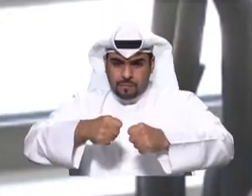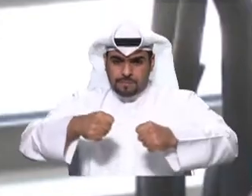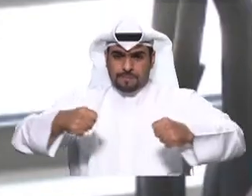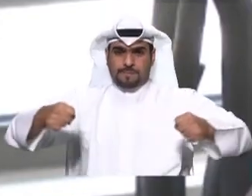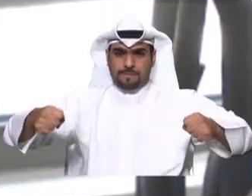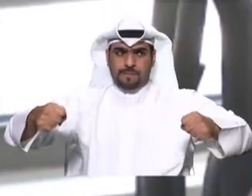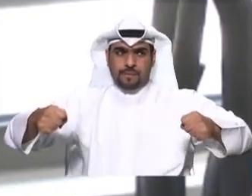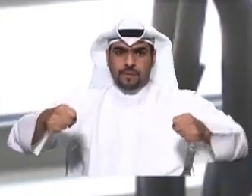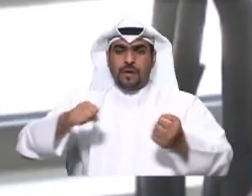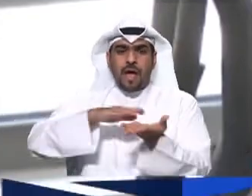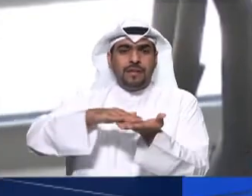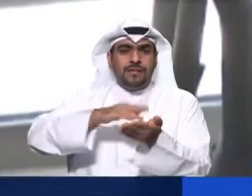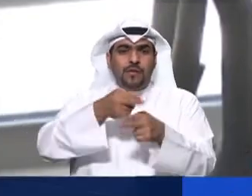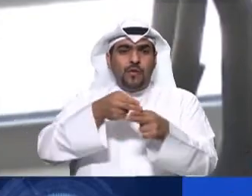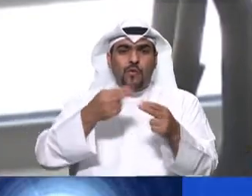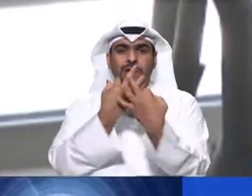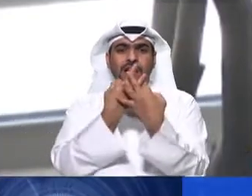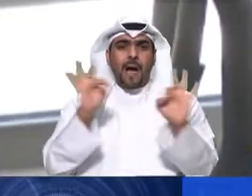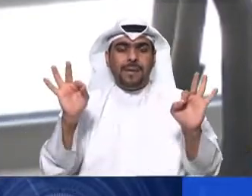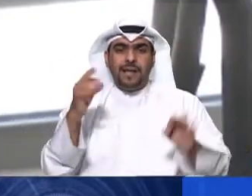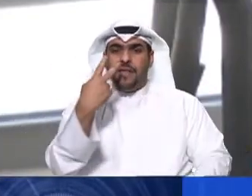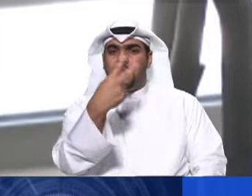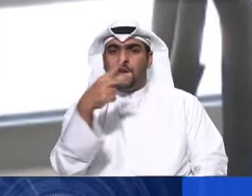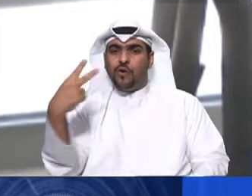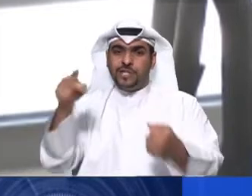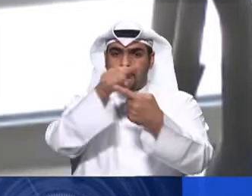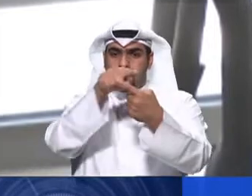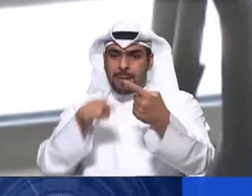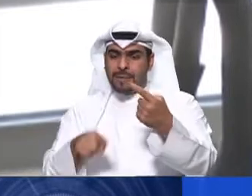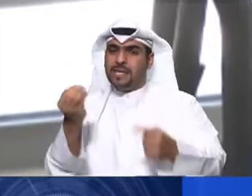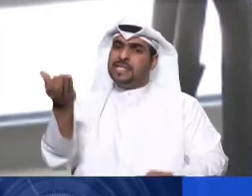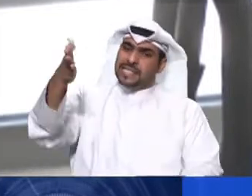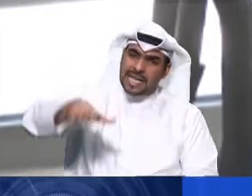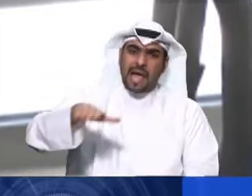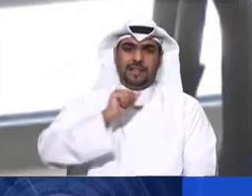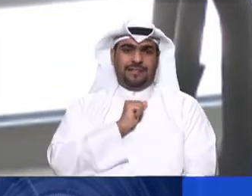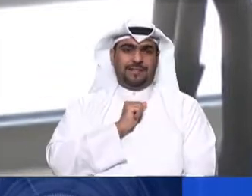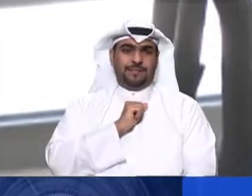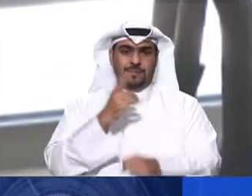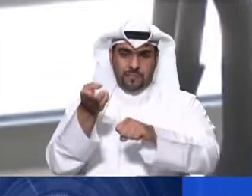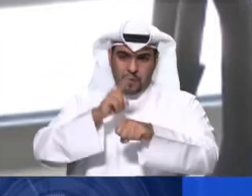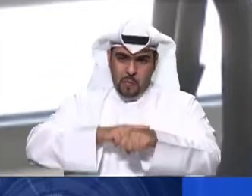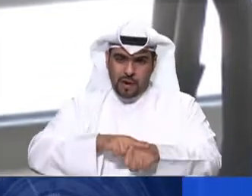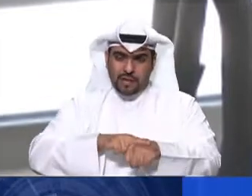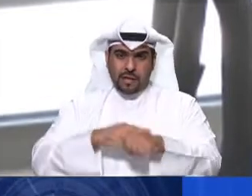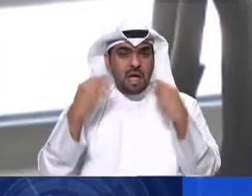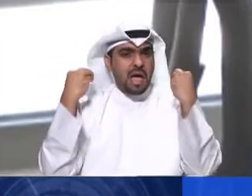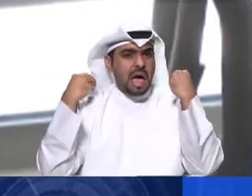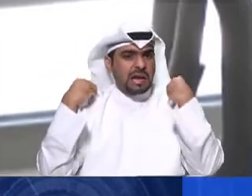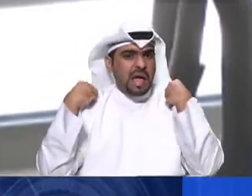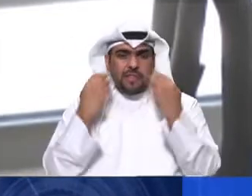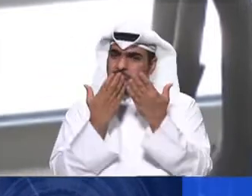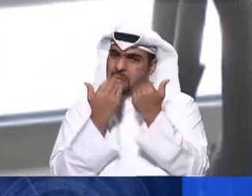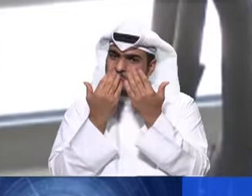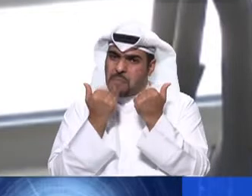22.7%، السمنة الحقيقية اللي هي زيادة. أيضا نسب الخمول البدني مرتفعة جدا سواء